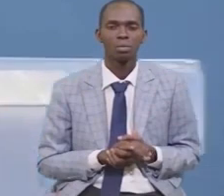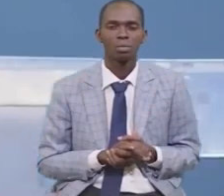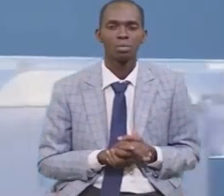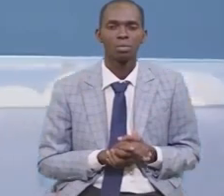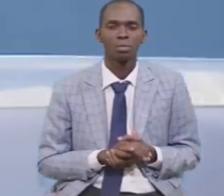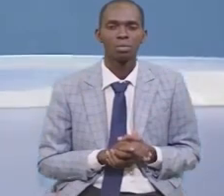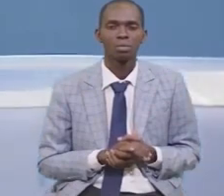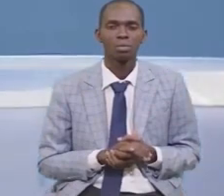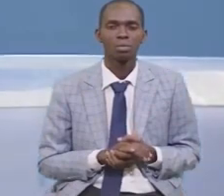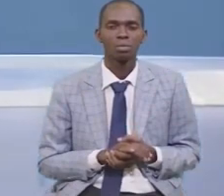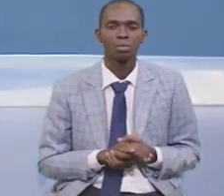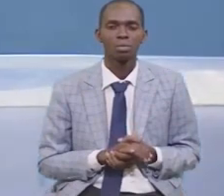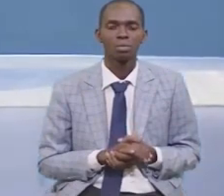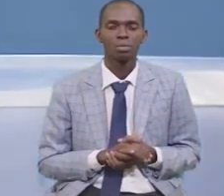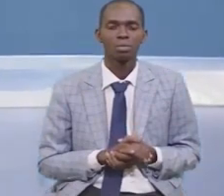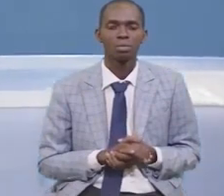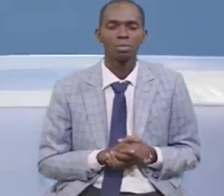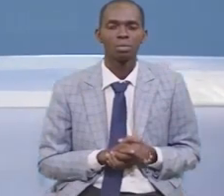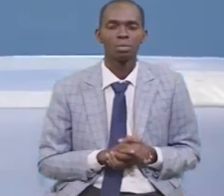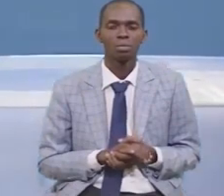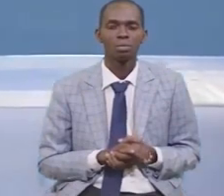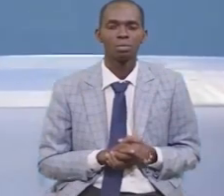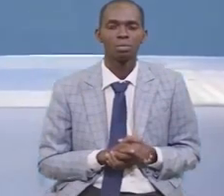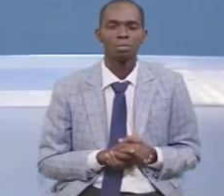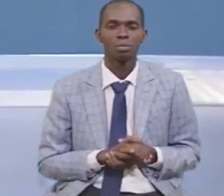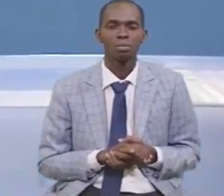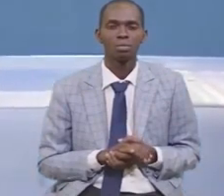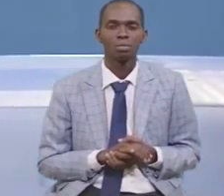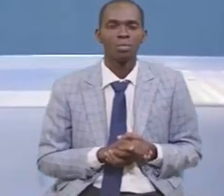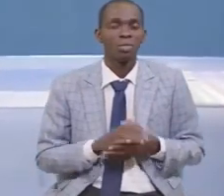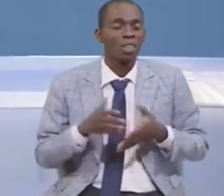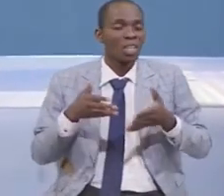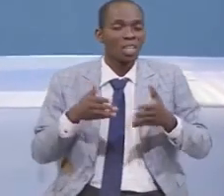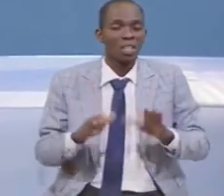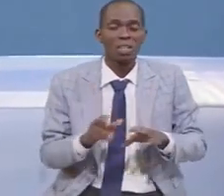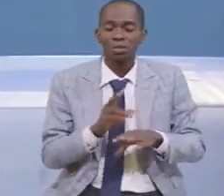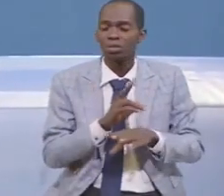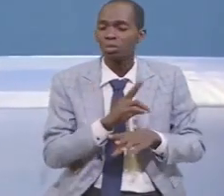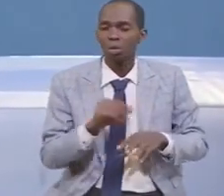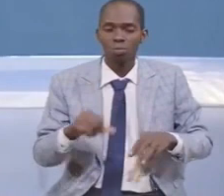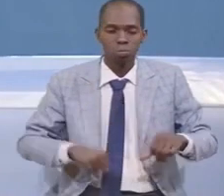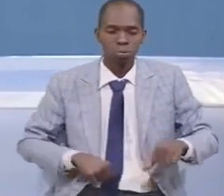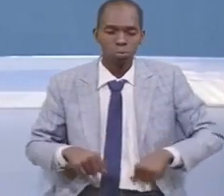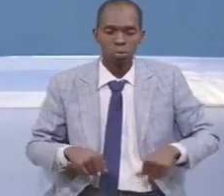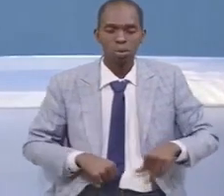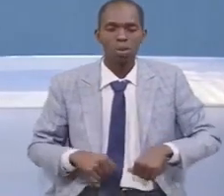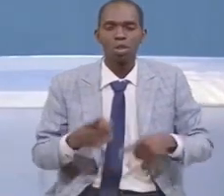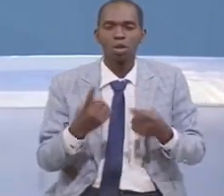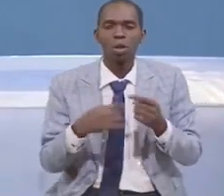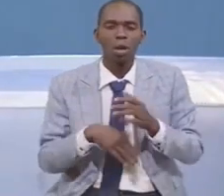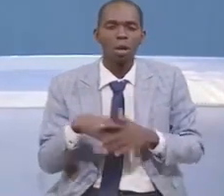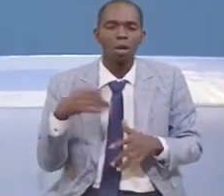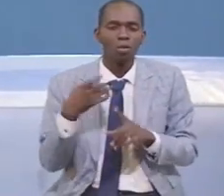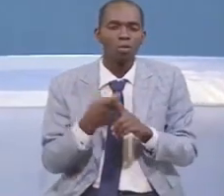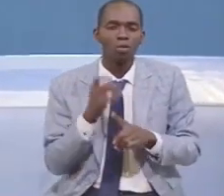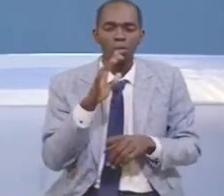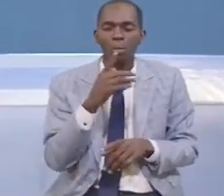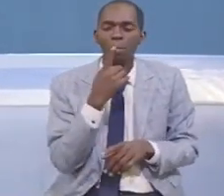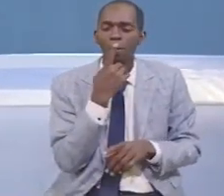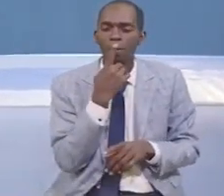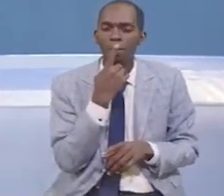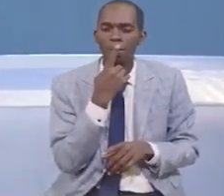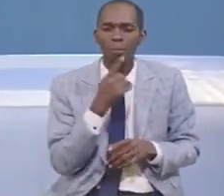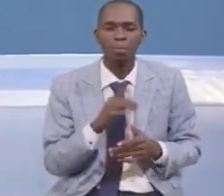చర్యల వలన వచ్చిన మాటలు వారి జీవితాన్ని నాశనానికి గురి చేశాయి. Let no arrogance come out of your mouth.